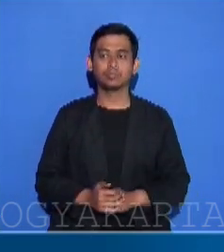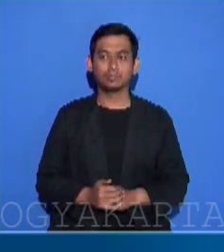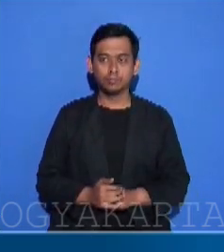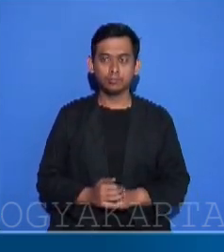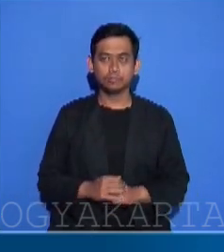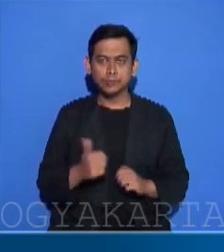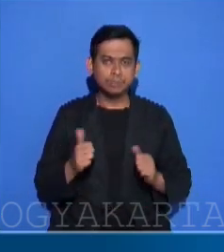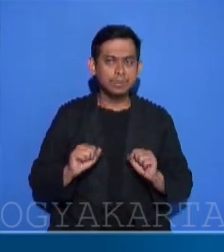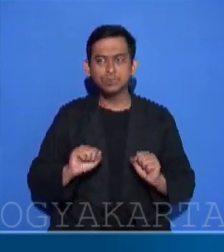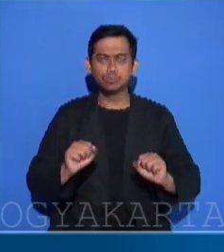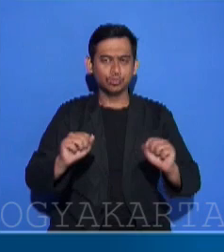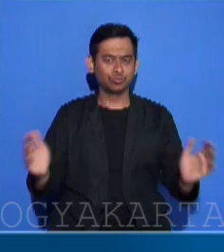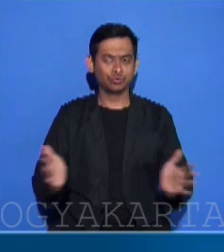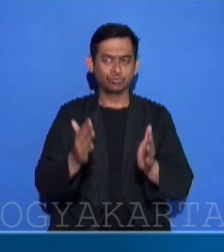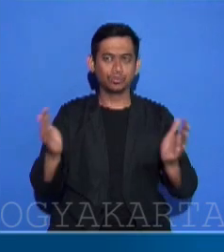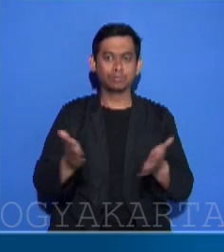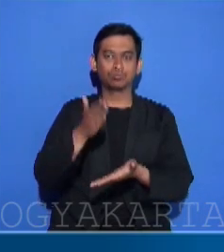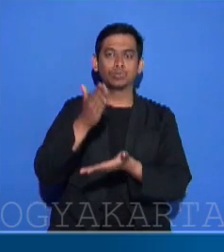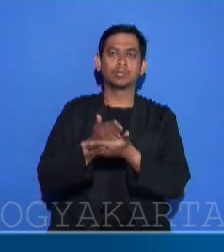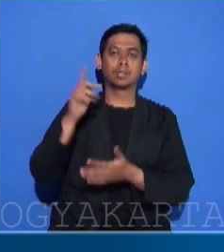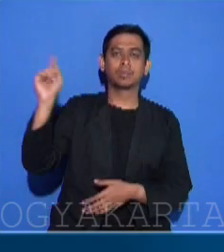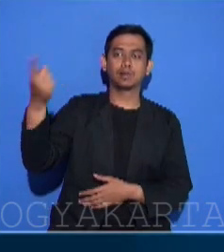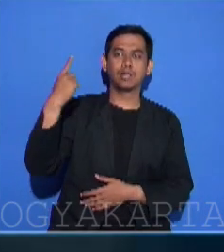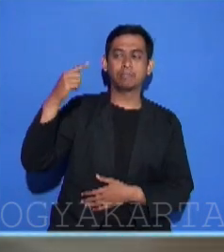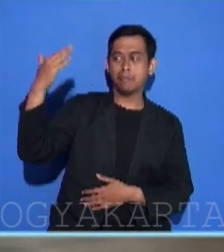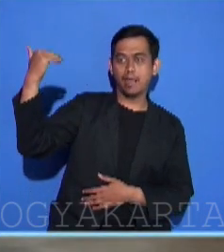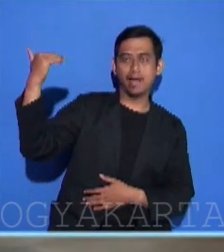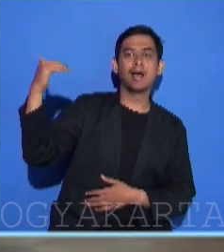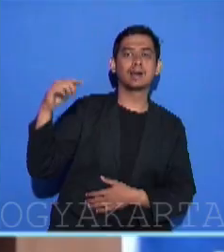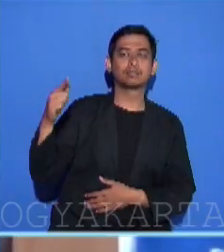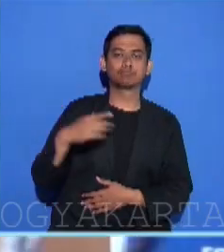ketegasan pemerintah daerah agar tegas memanggil pihak terkait termasuk pengembang.